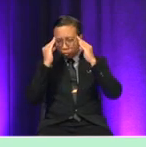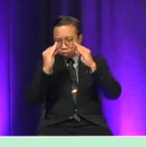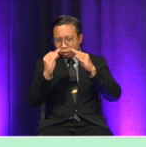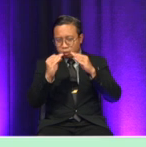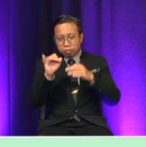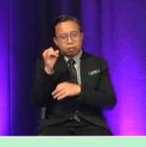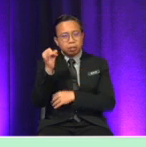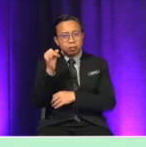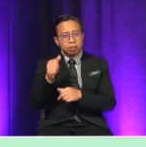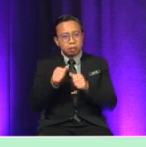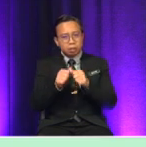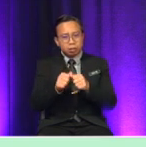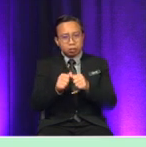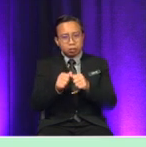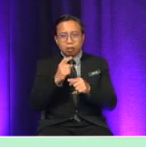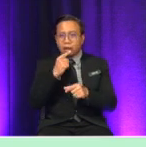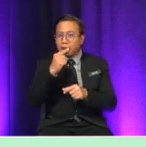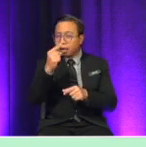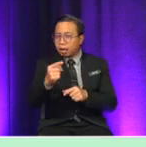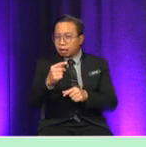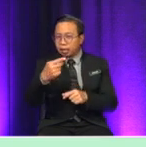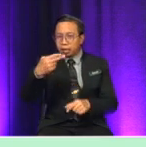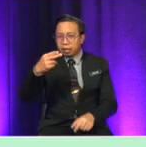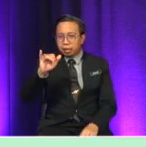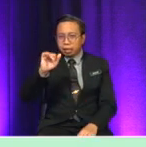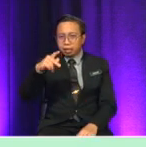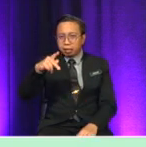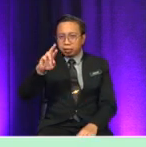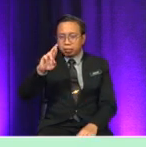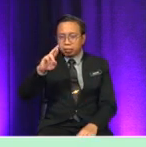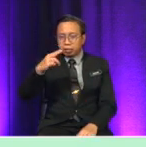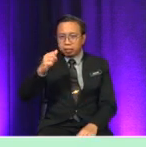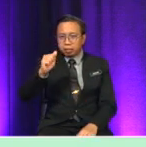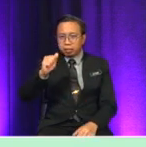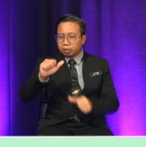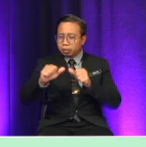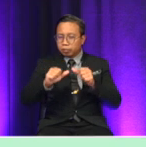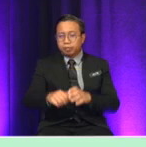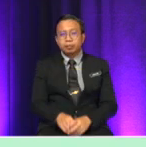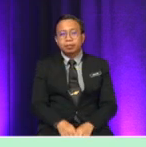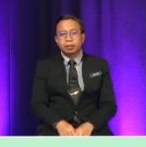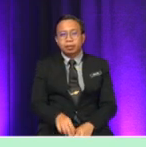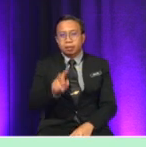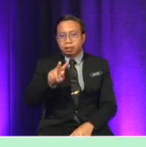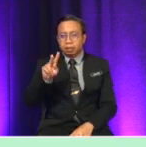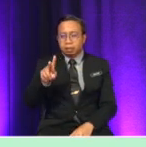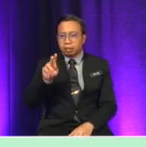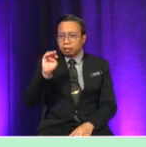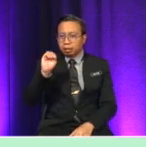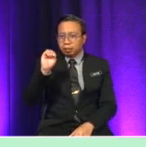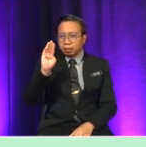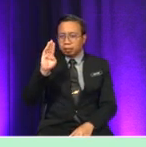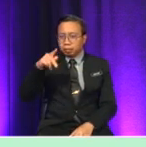tidak boleh mengikut arahan dan hyperaktif. Baik, murid-murid, selain daripada kanak-kanak berkeperluan